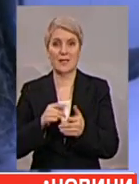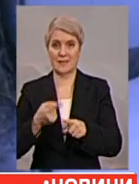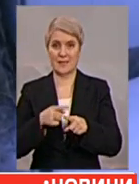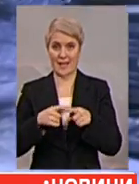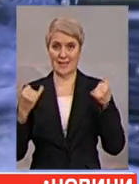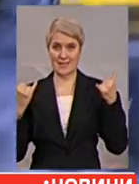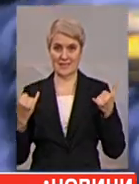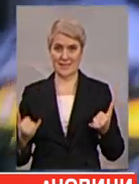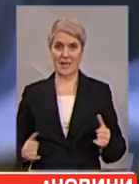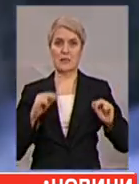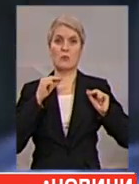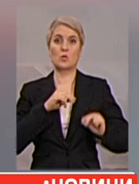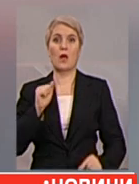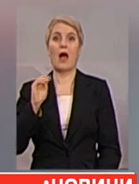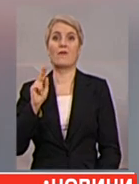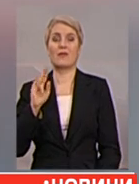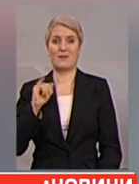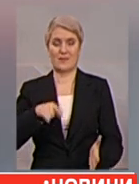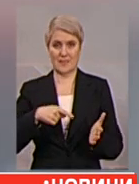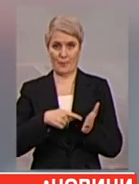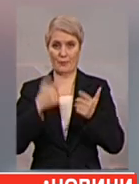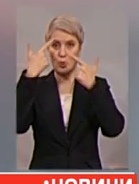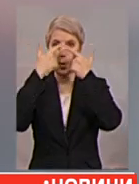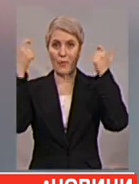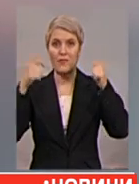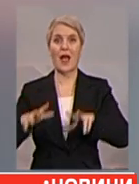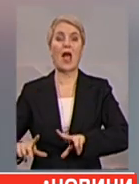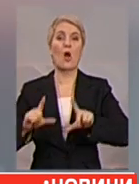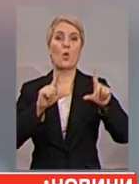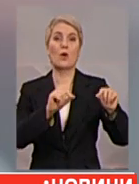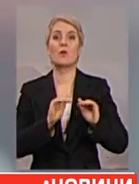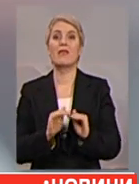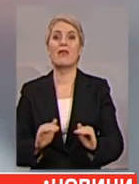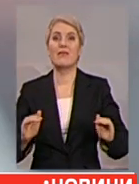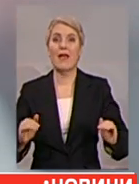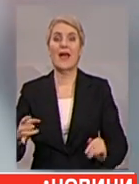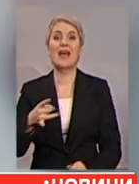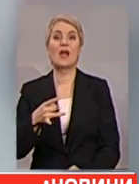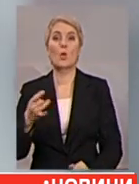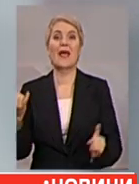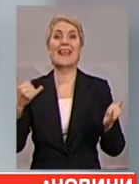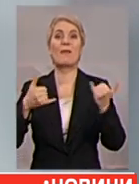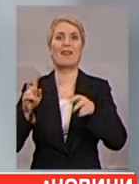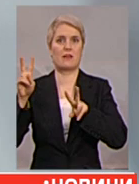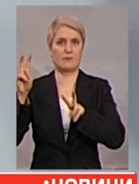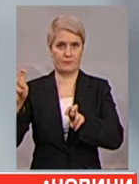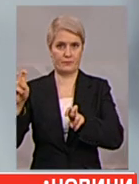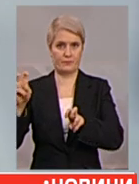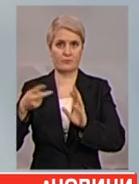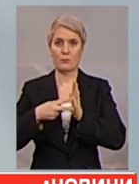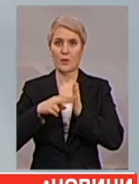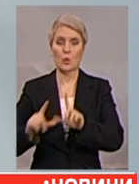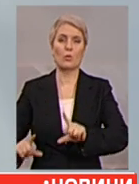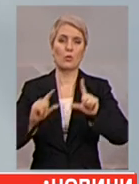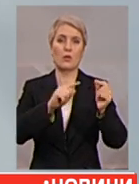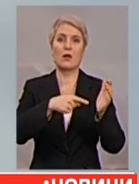Авдіївці. Об'явили евакуацію для дітей з району «Хімік». Планують вивозити їх в